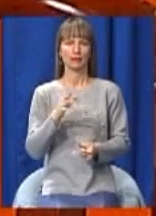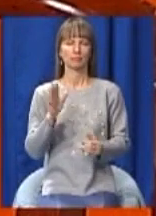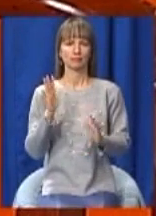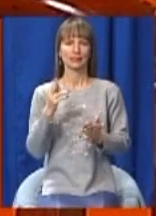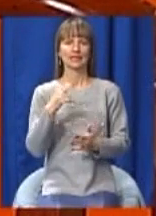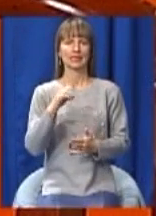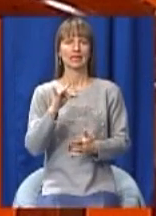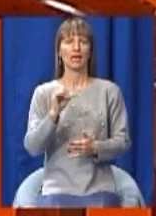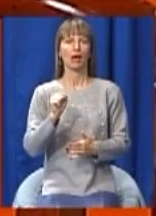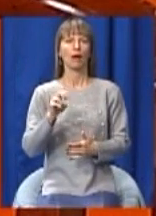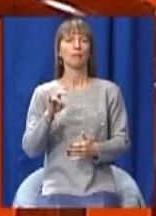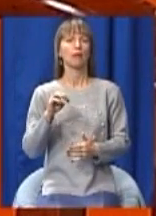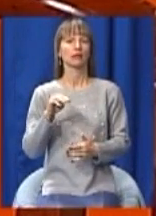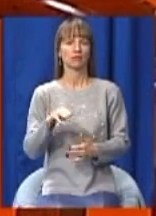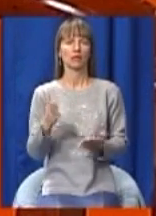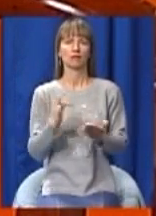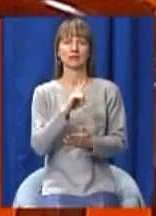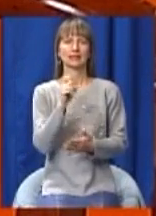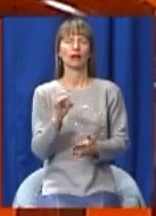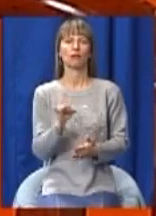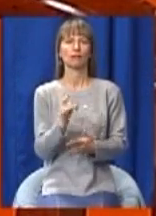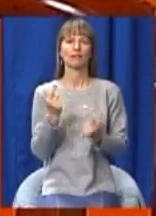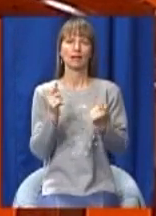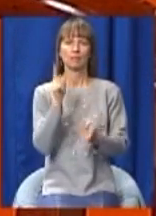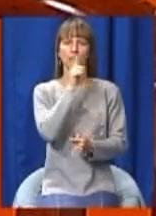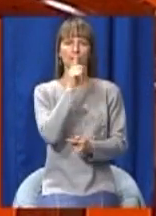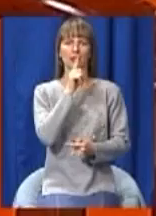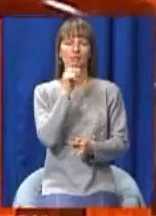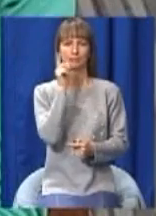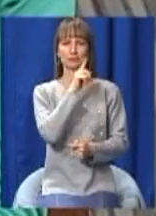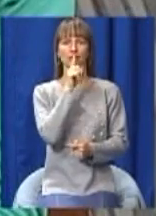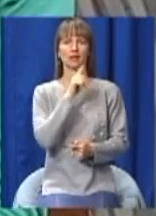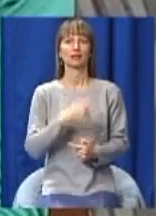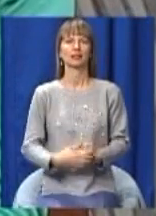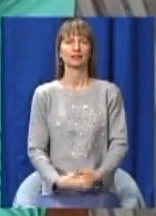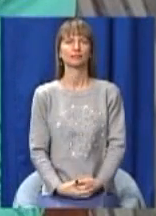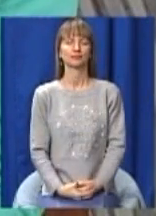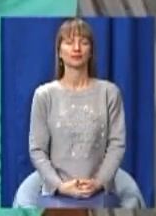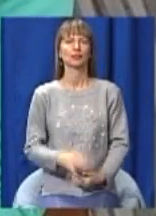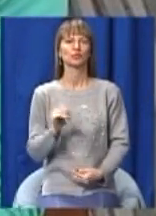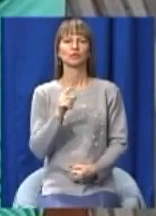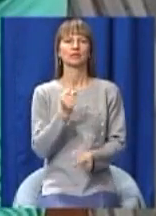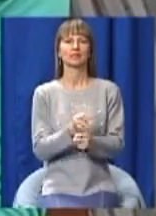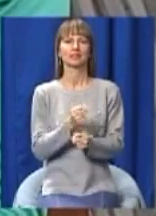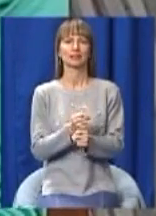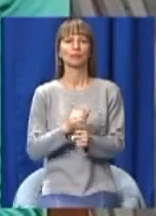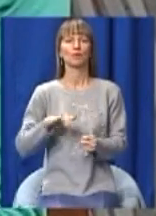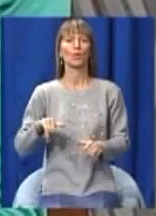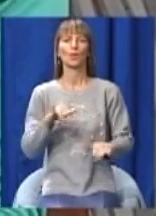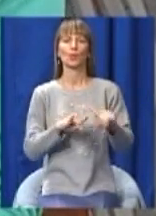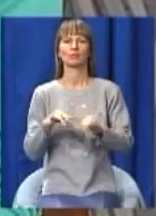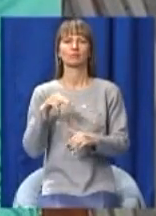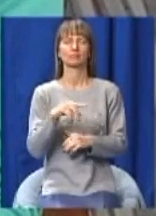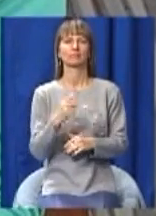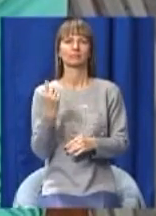да и я кое за размером вин валика или маленькой мой и что ты стенде аманду потом куда ты пошла